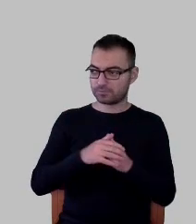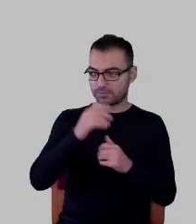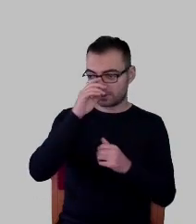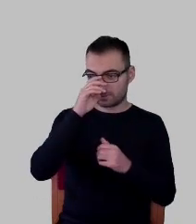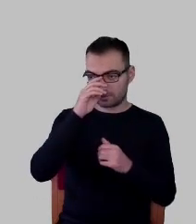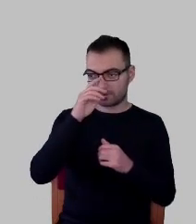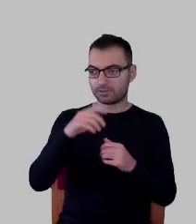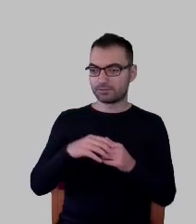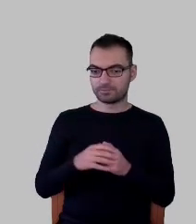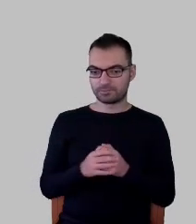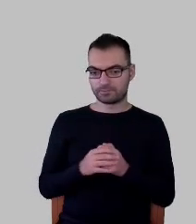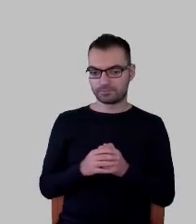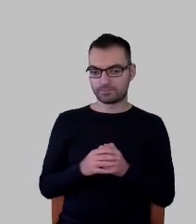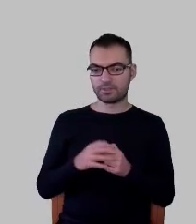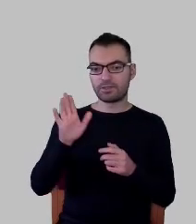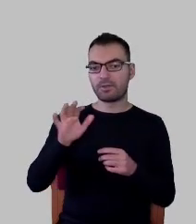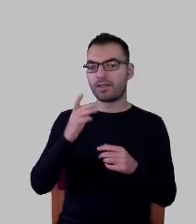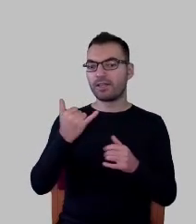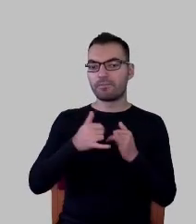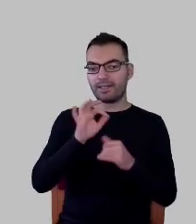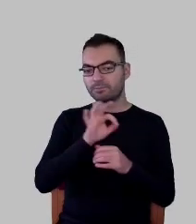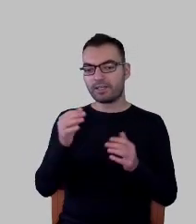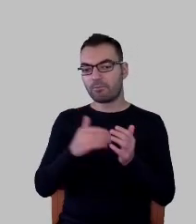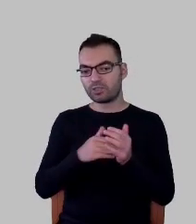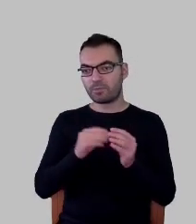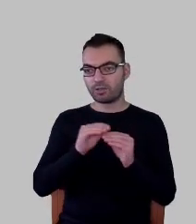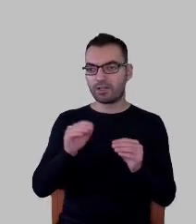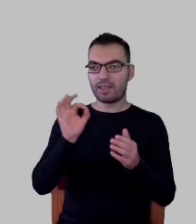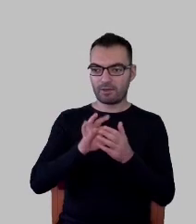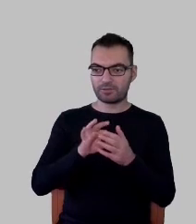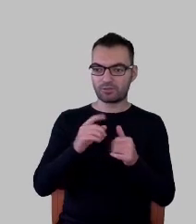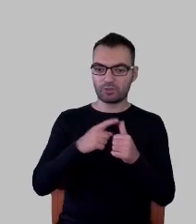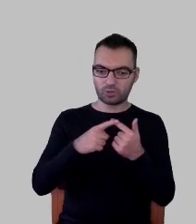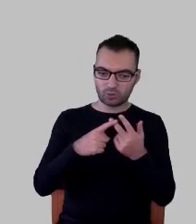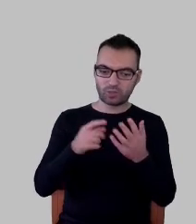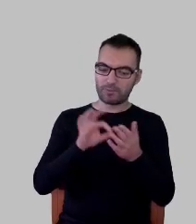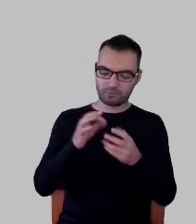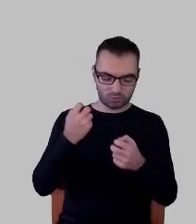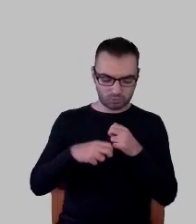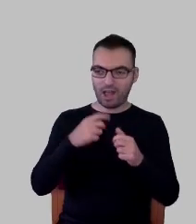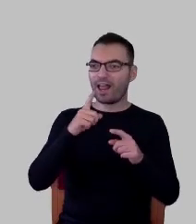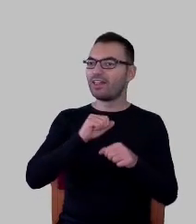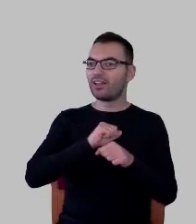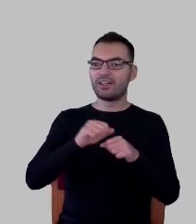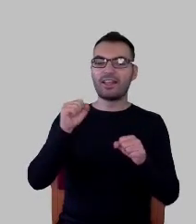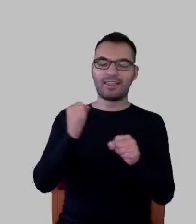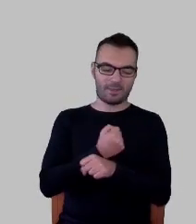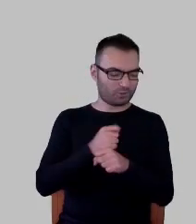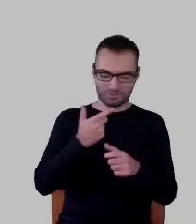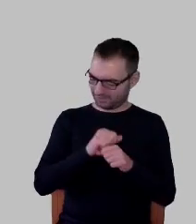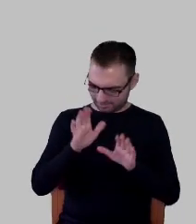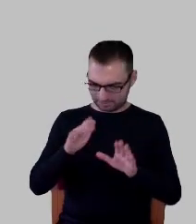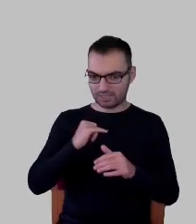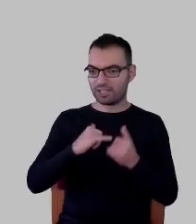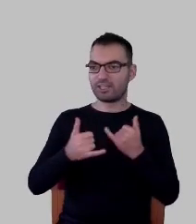konkretnymi rodzajami specjalnych potrzeb edukacyjnych na pewno jest wam trudniej, Ale nie jest to niemożliwe, bo jeżeli nie podejmiecie tego